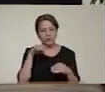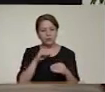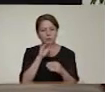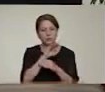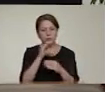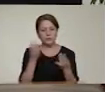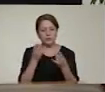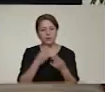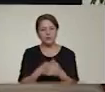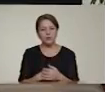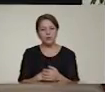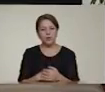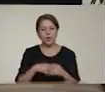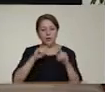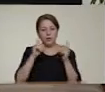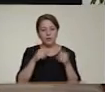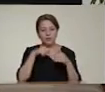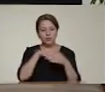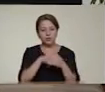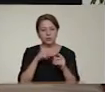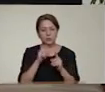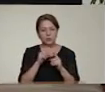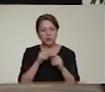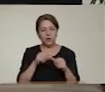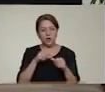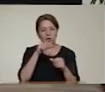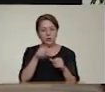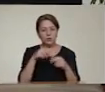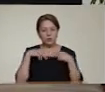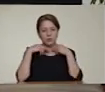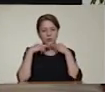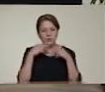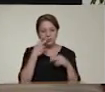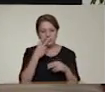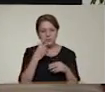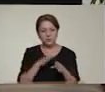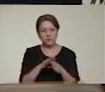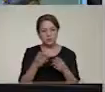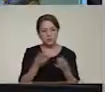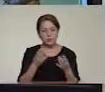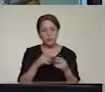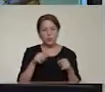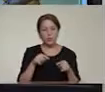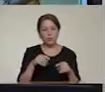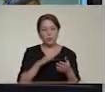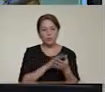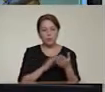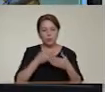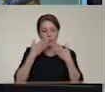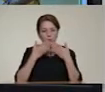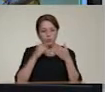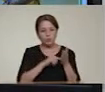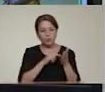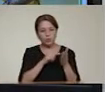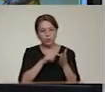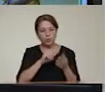kerak ekan. Qavs ichidagi so'zlarga ham alohida e'tibor qarating. Matnni o'qish davomida nuqtalar